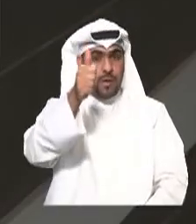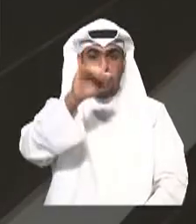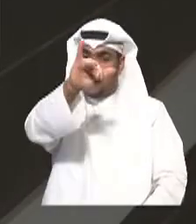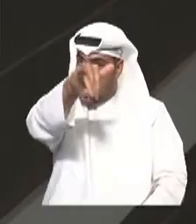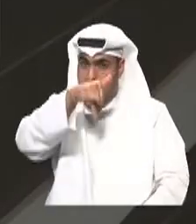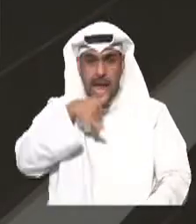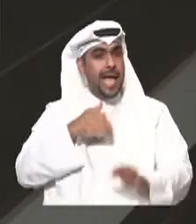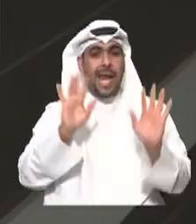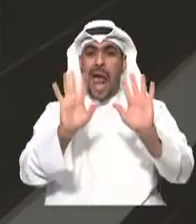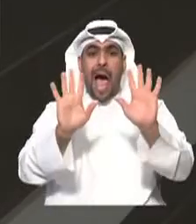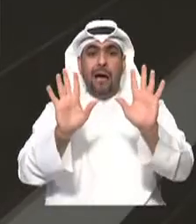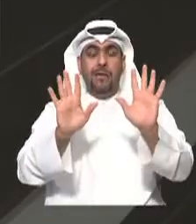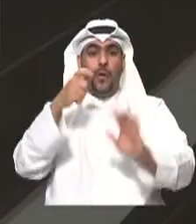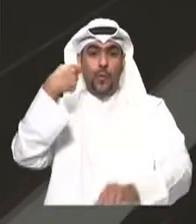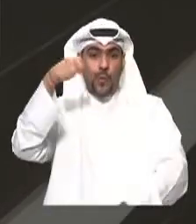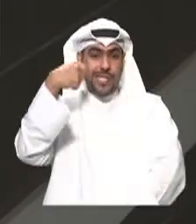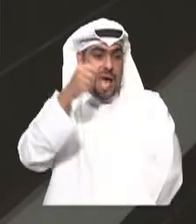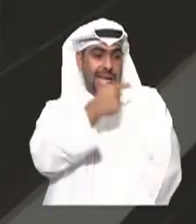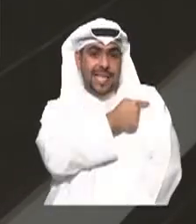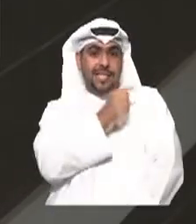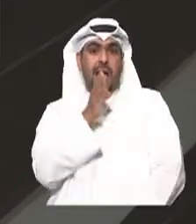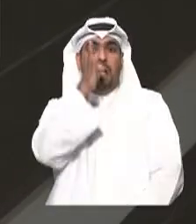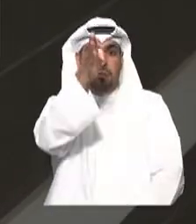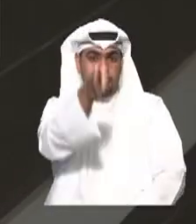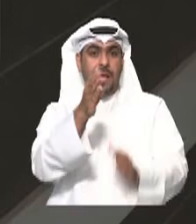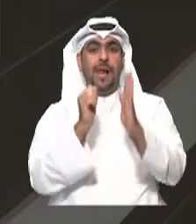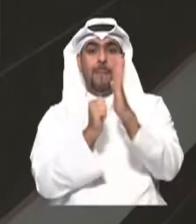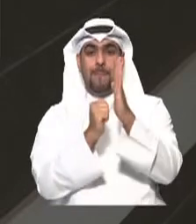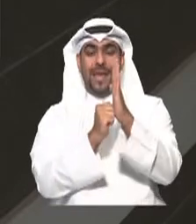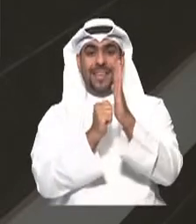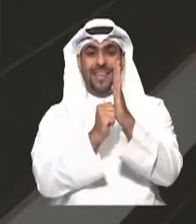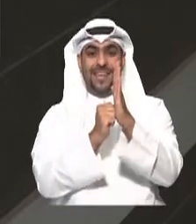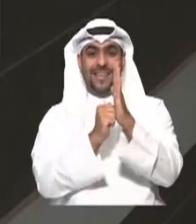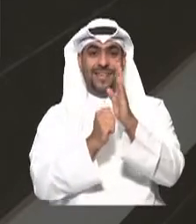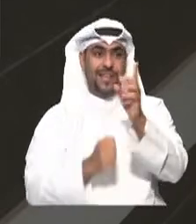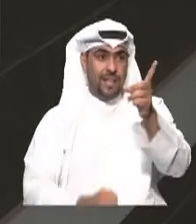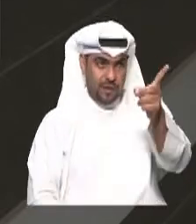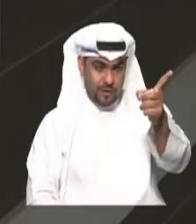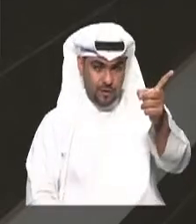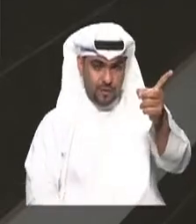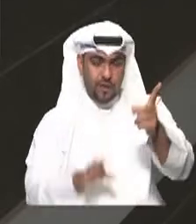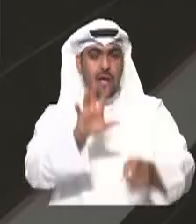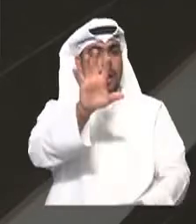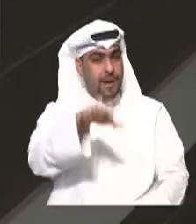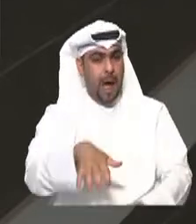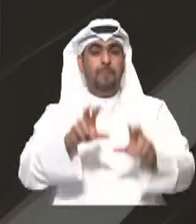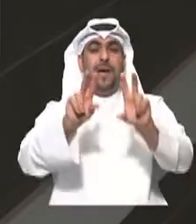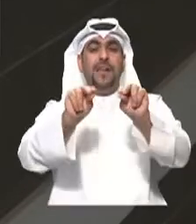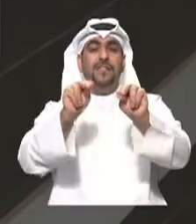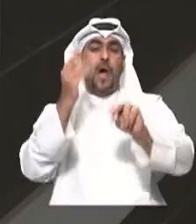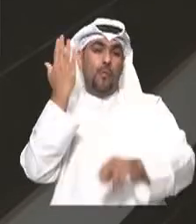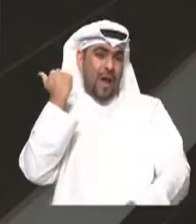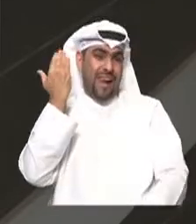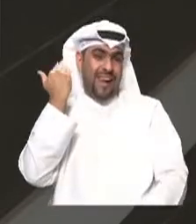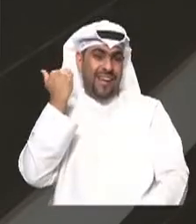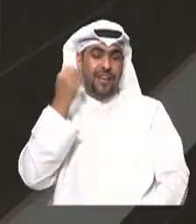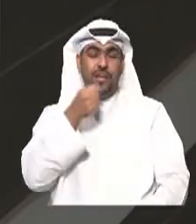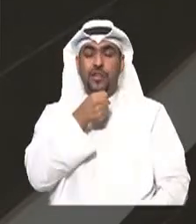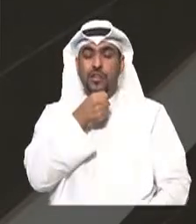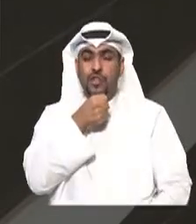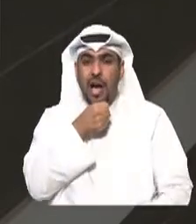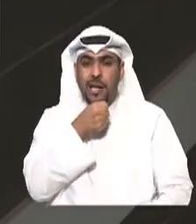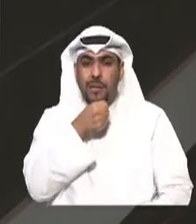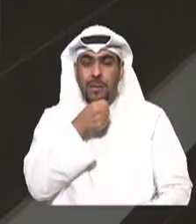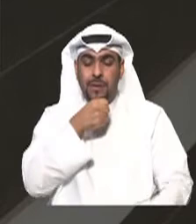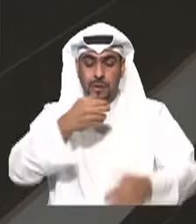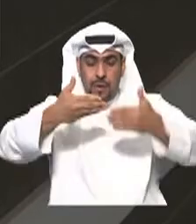ايضا الاتصال بجميع مستوفين شروط طريح الفراش، نعم، اللي مر عليهم 6 شهور لتطعيمهم الجرعة